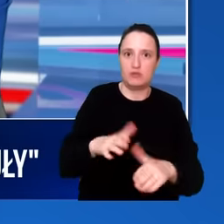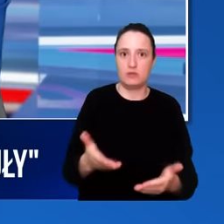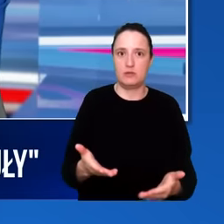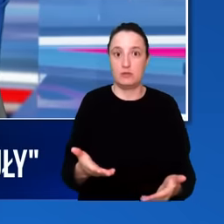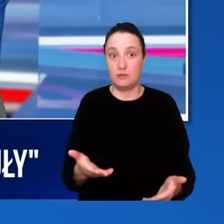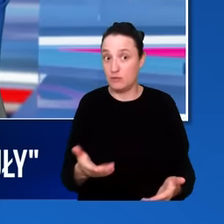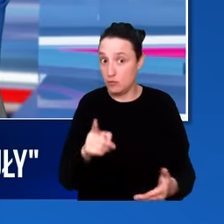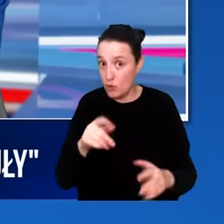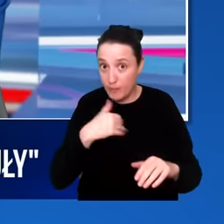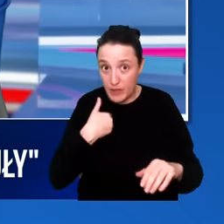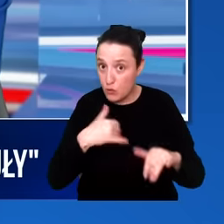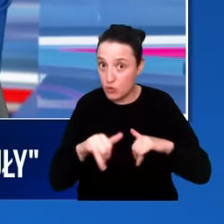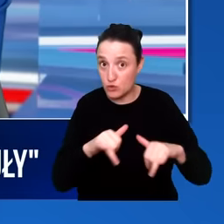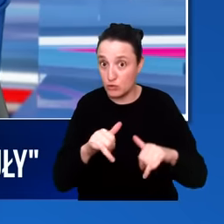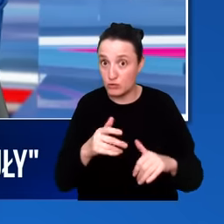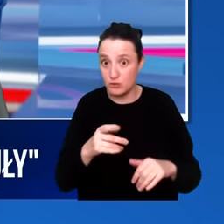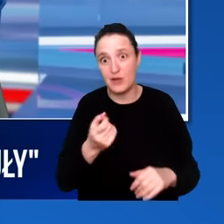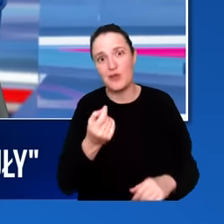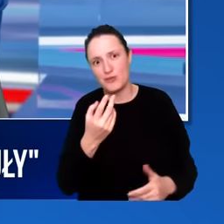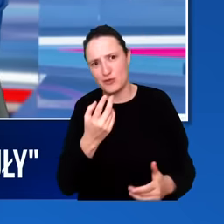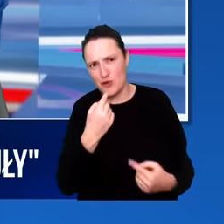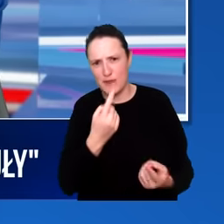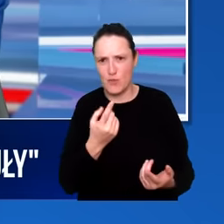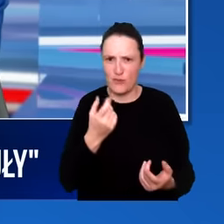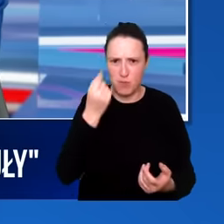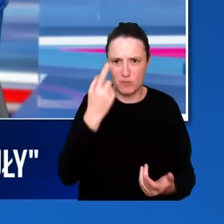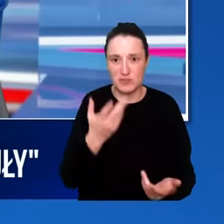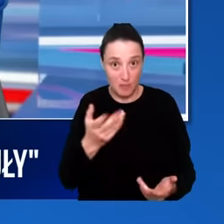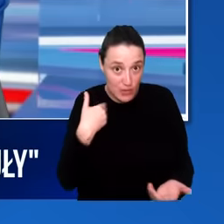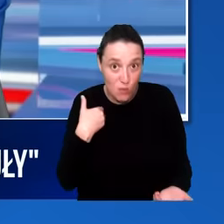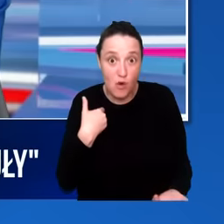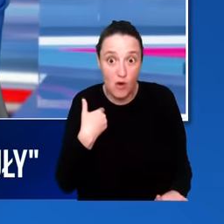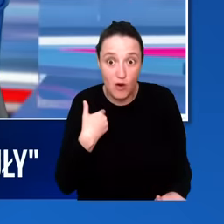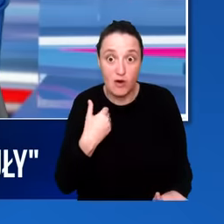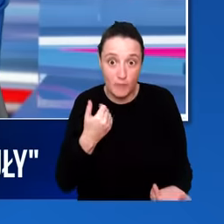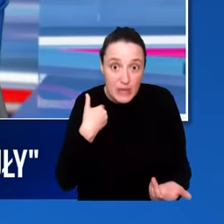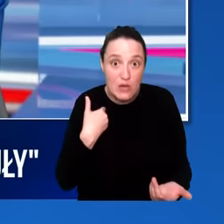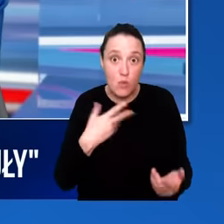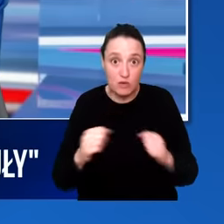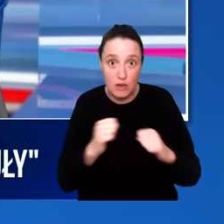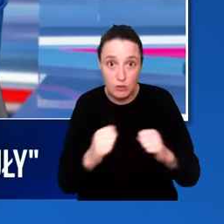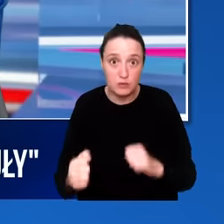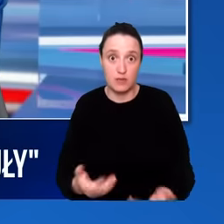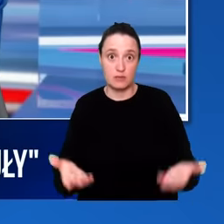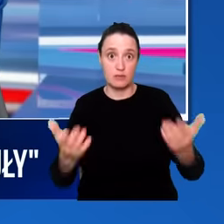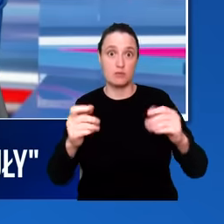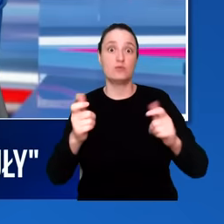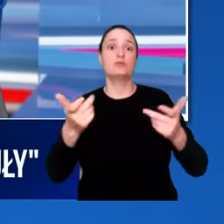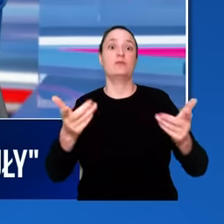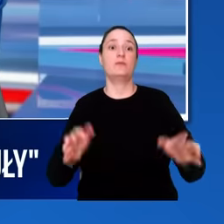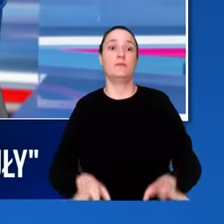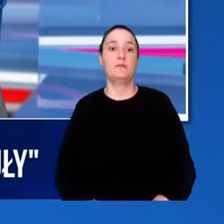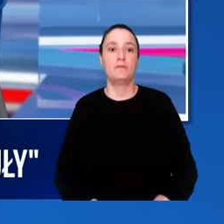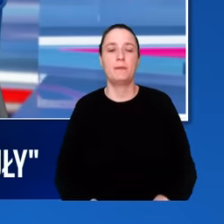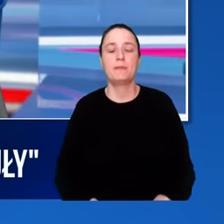poseł dzisiaj tak trochę ironicznie powiedziała o tej koncepcji, a przecież ona była, była na stole. No powiem